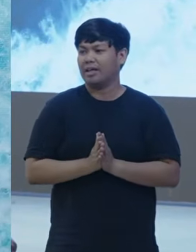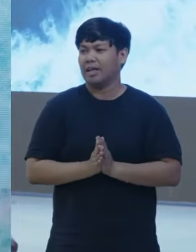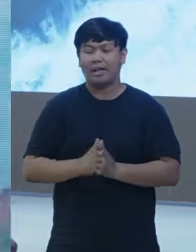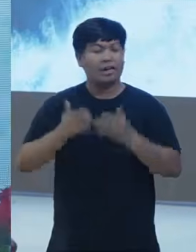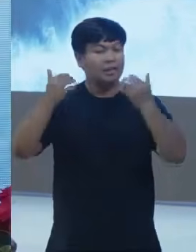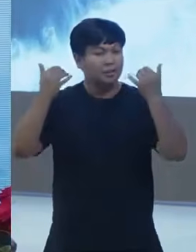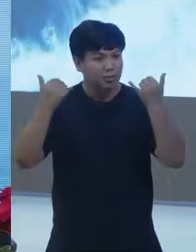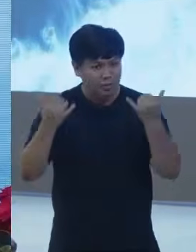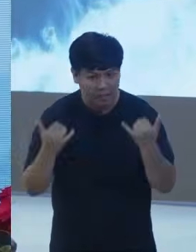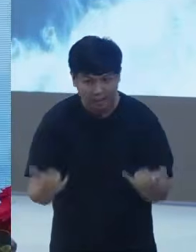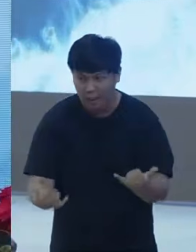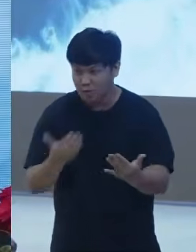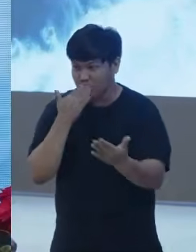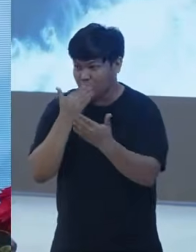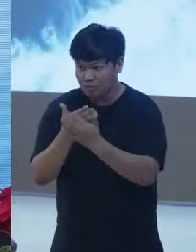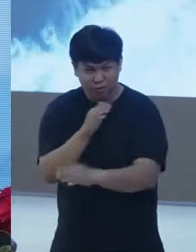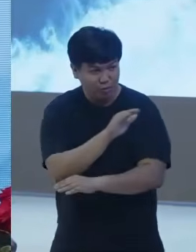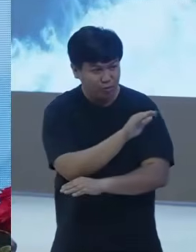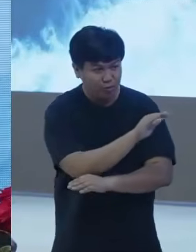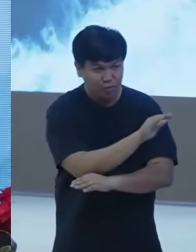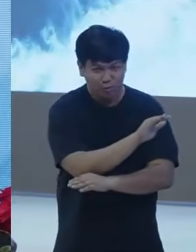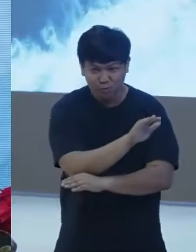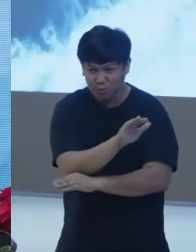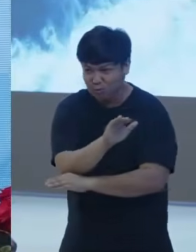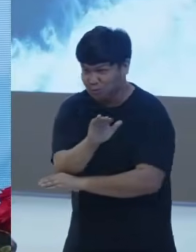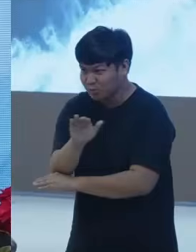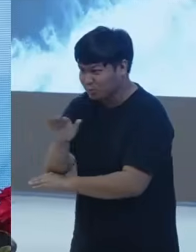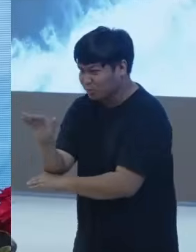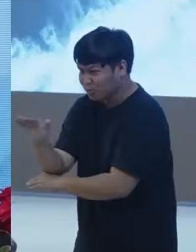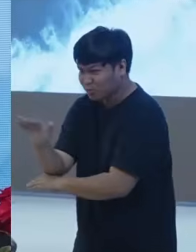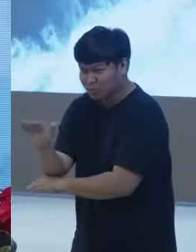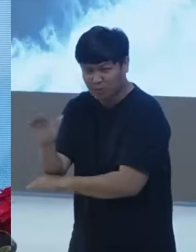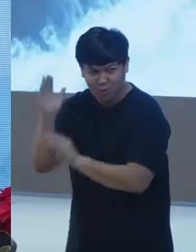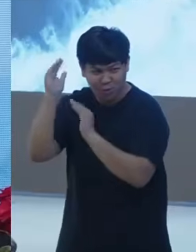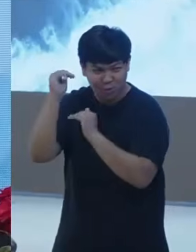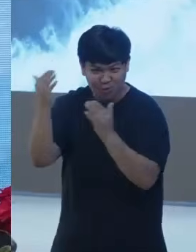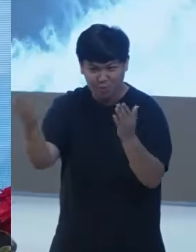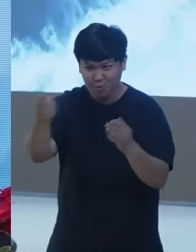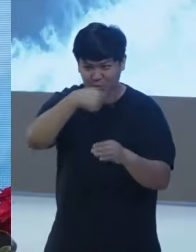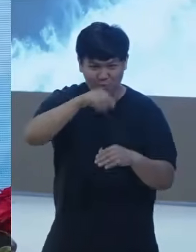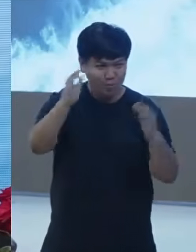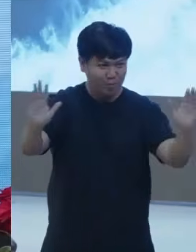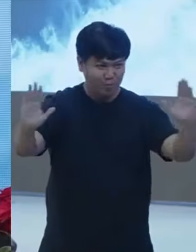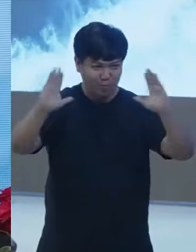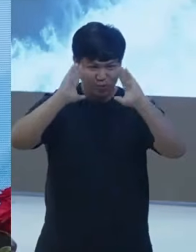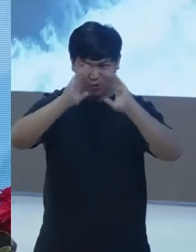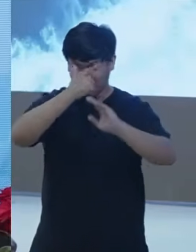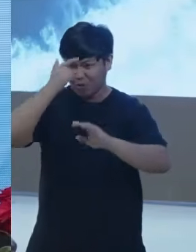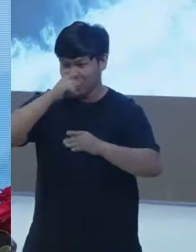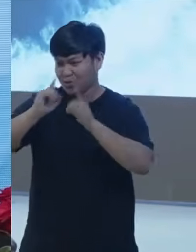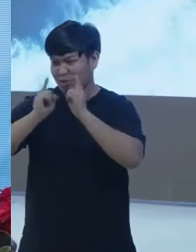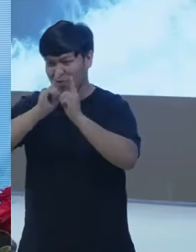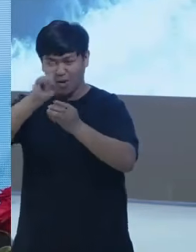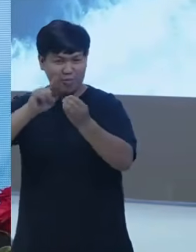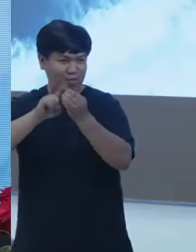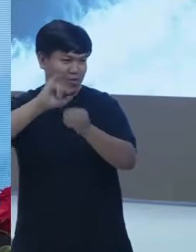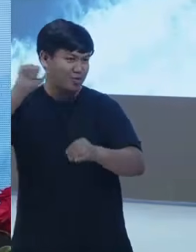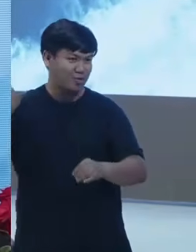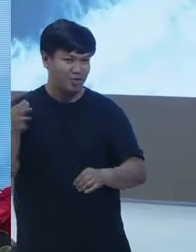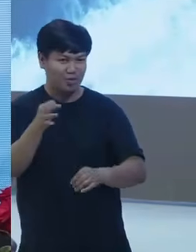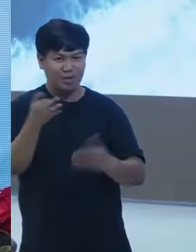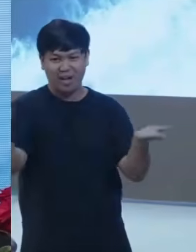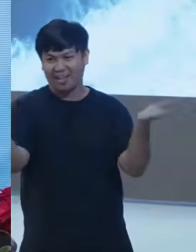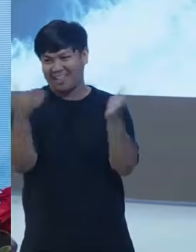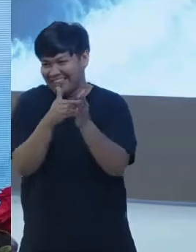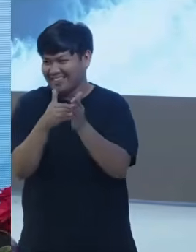Nagpapatuloy po tayo sa ating series sa Jonah na pinamagatan nating God of Relentless Grace.